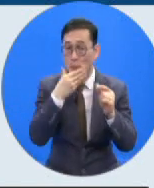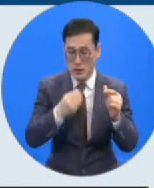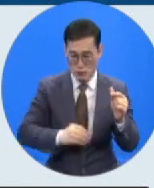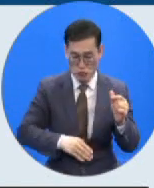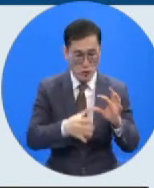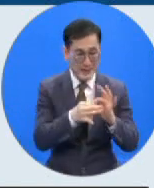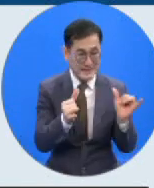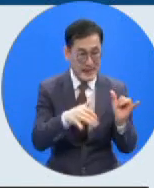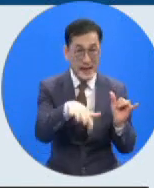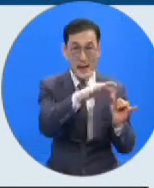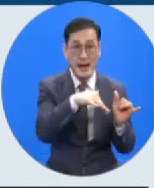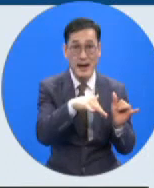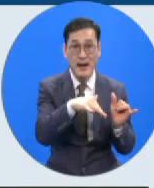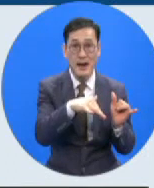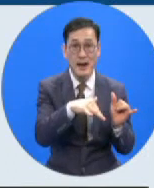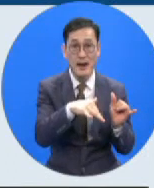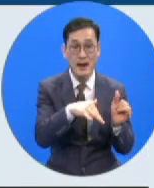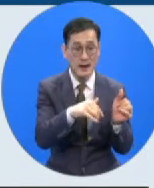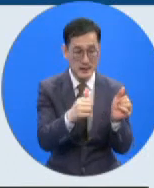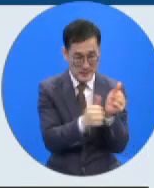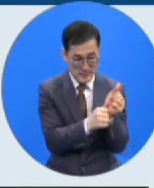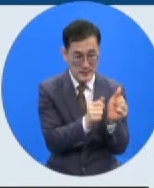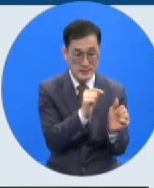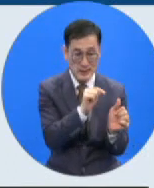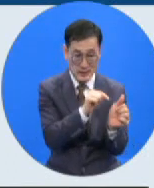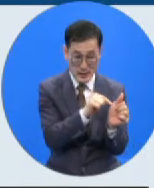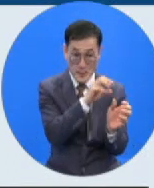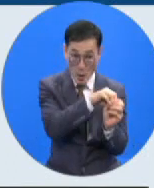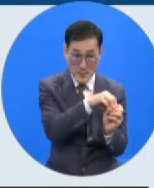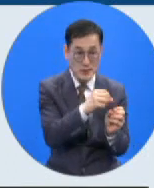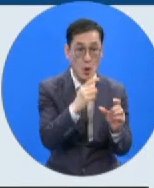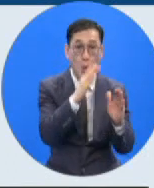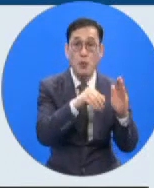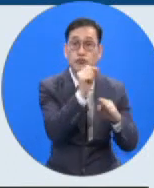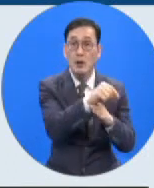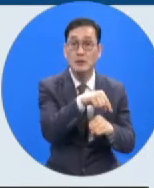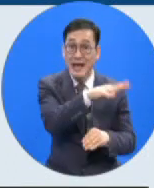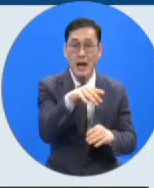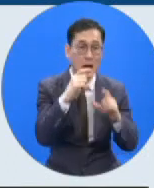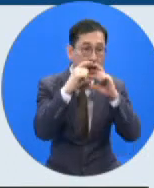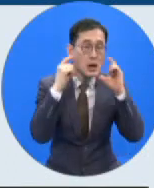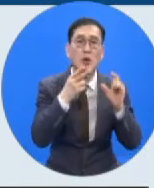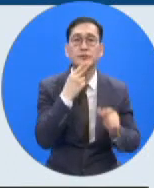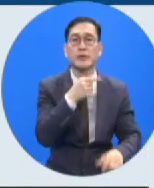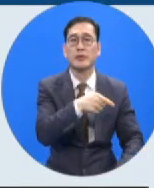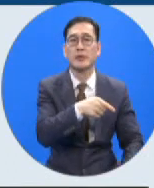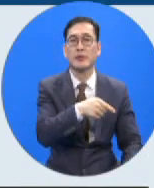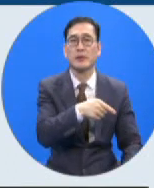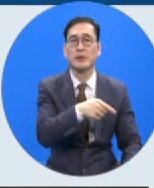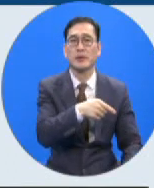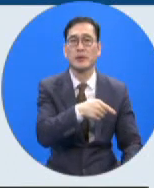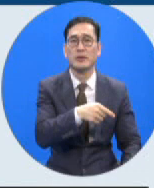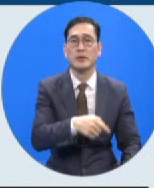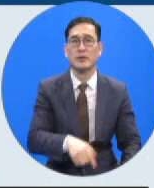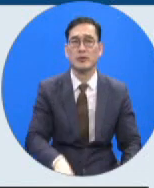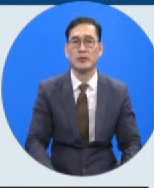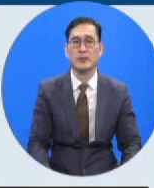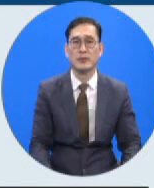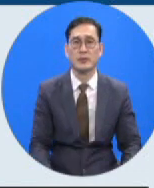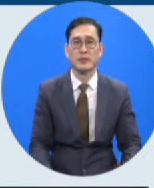관계자들은 중 강의 착안을 포함해서 마스크를 알 수 있다는 거에요 아주 마스크를 쓰셔야